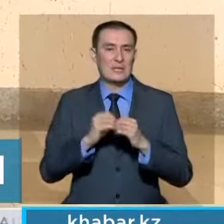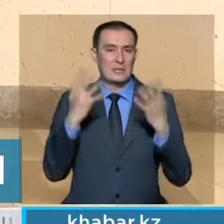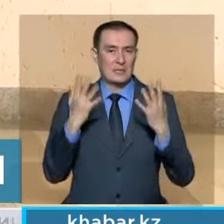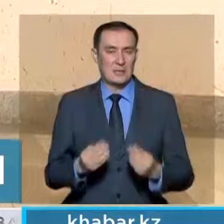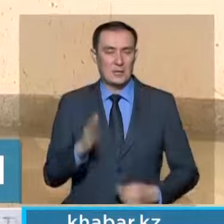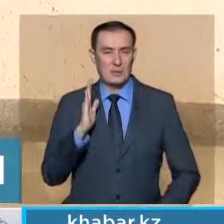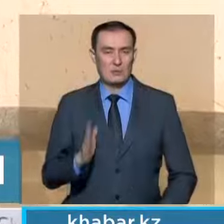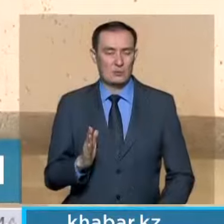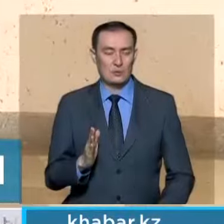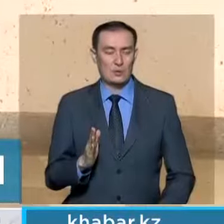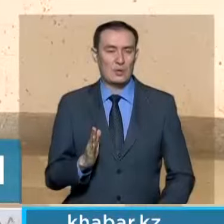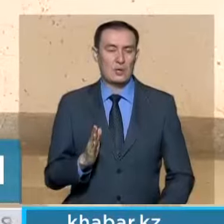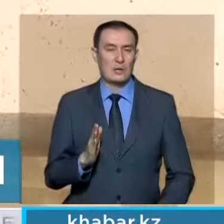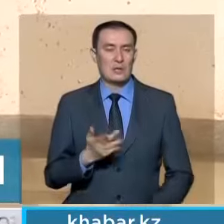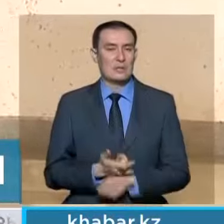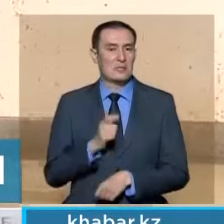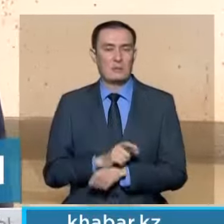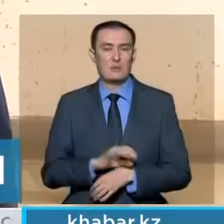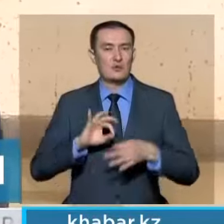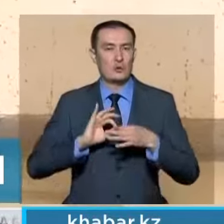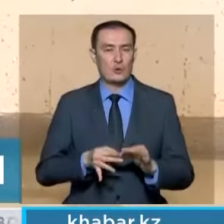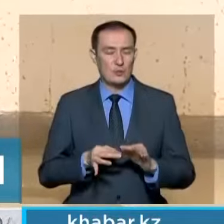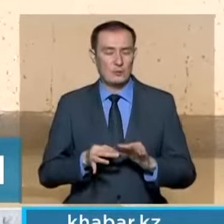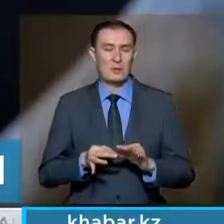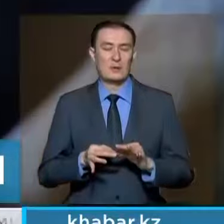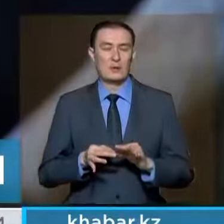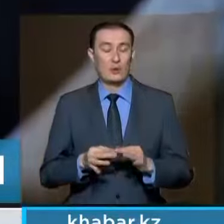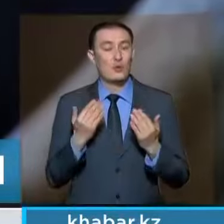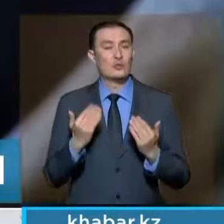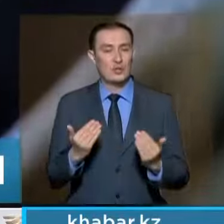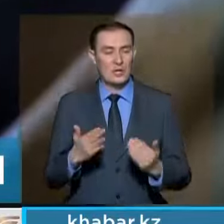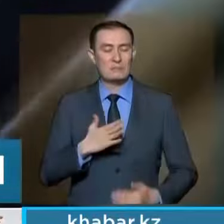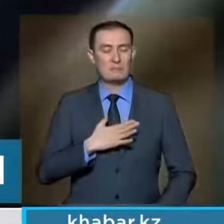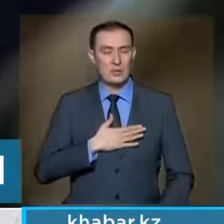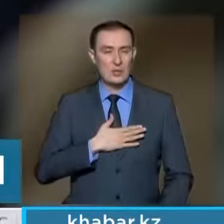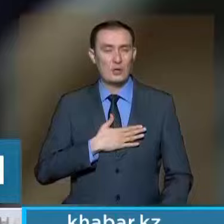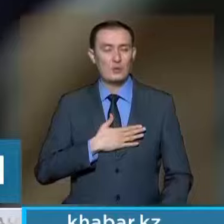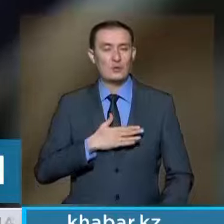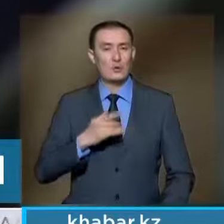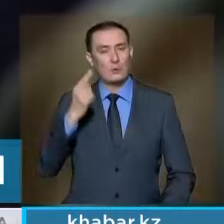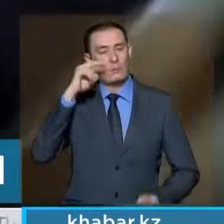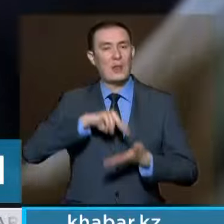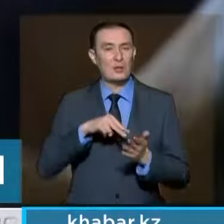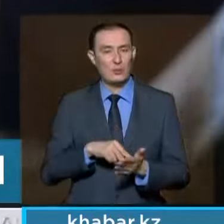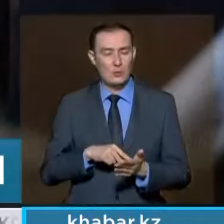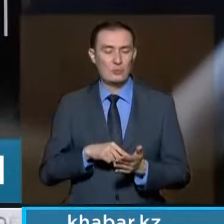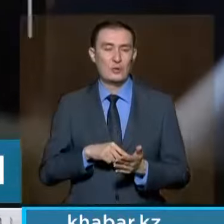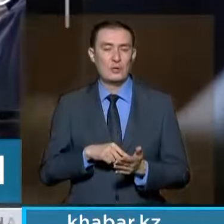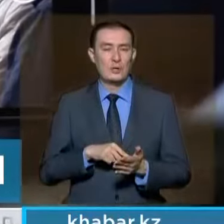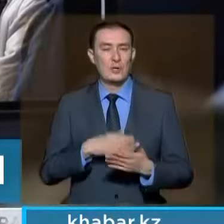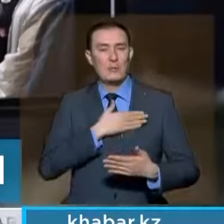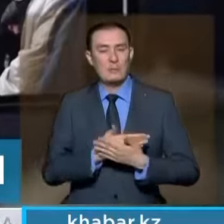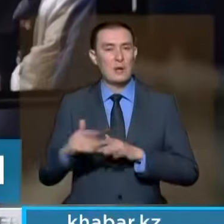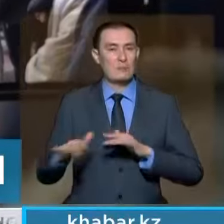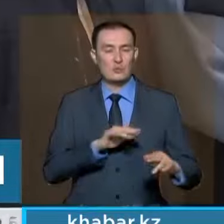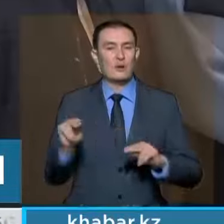будут самыми критическими, но уже сейчас мы думаем и принимаем меры